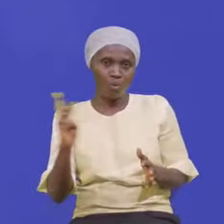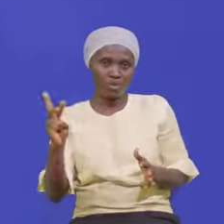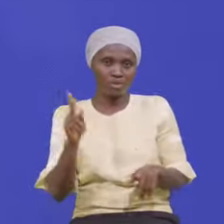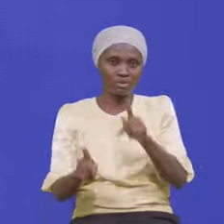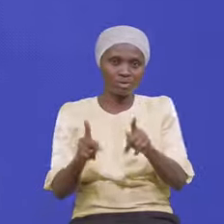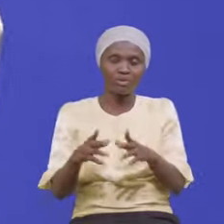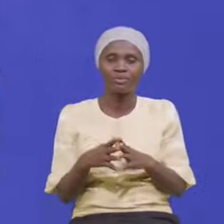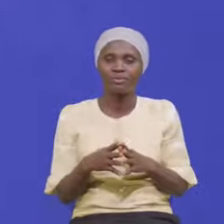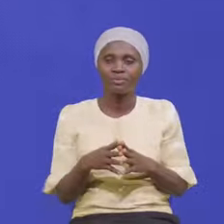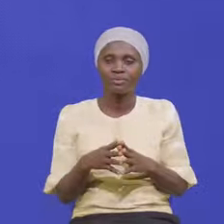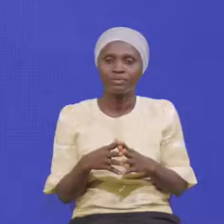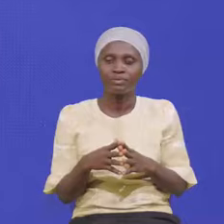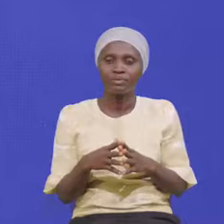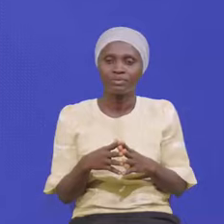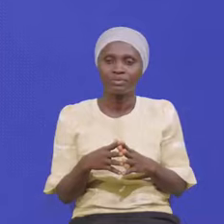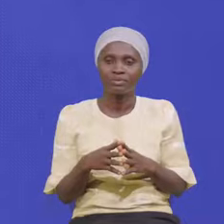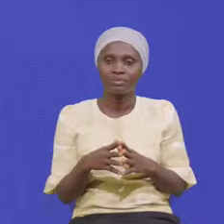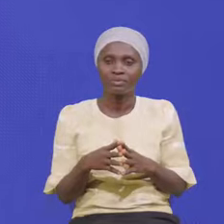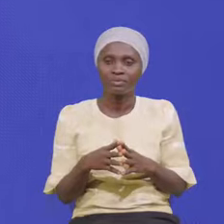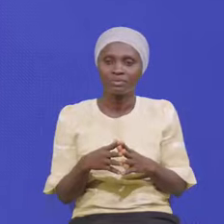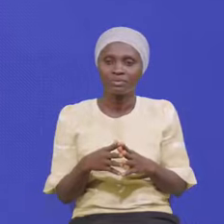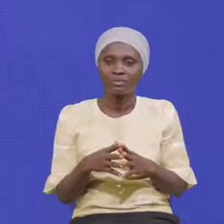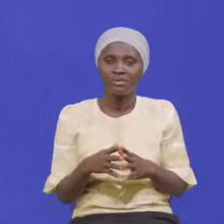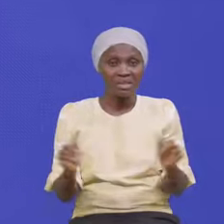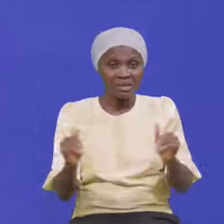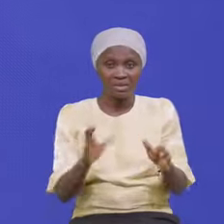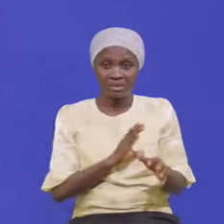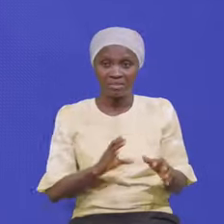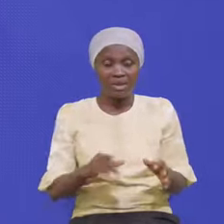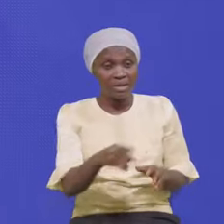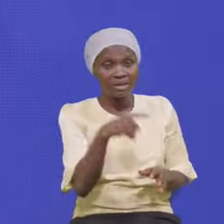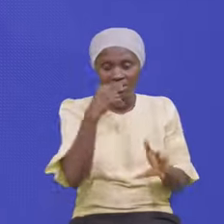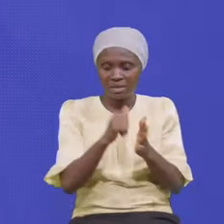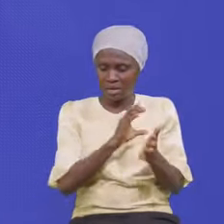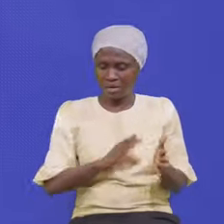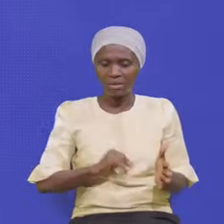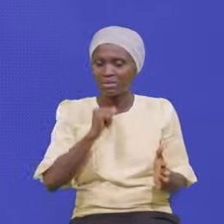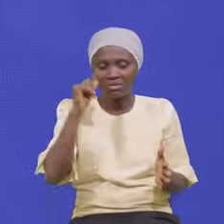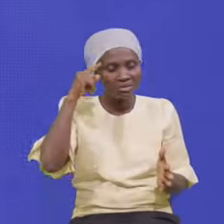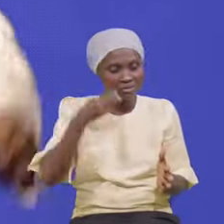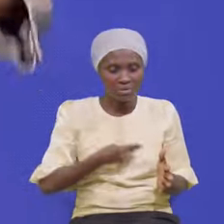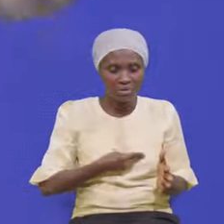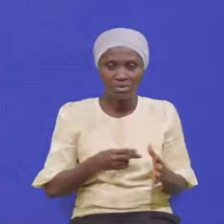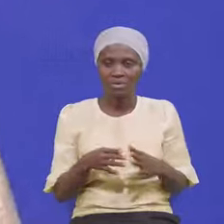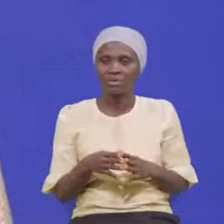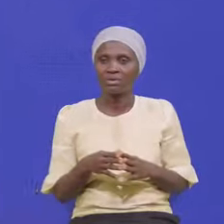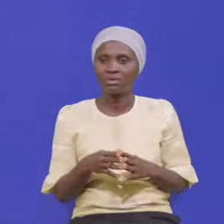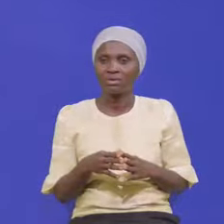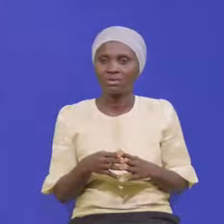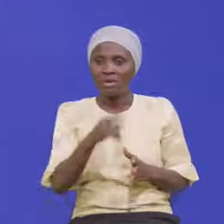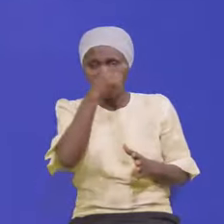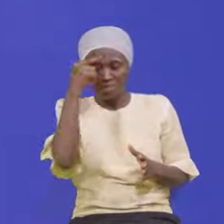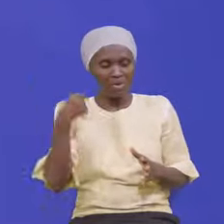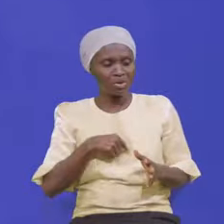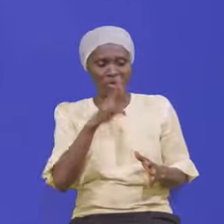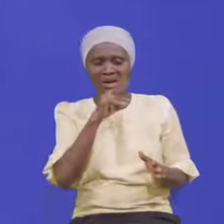ఏమో క్రీస్తు పశ్చిమ దేశాల వారికే అనుకుంటున్నారు. They say Christ is not for us. క్రీస్తు మన కోసం కాదు అనుకునే వారు ఉన్నారు. Because we are not